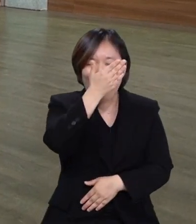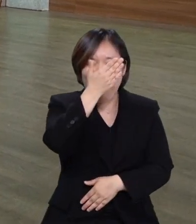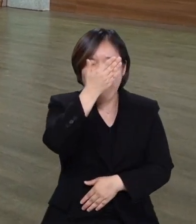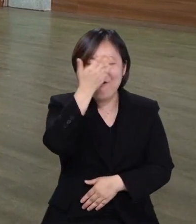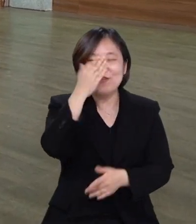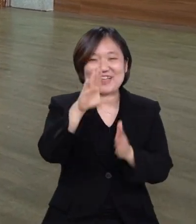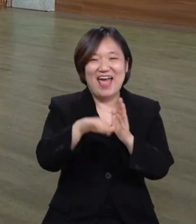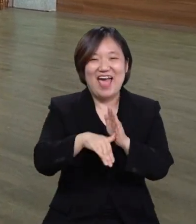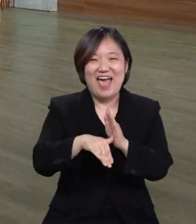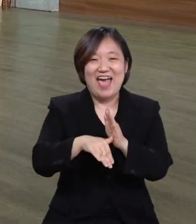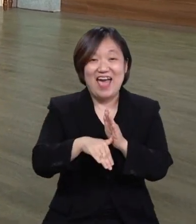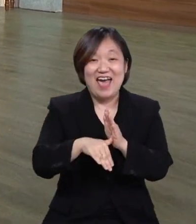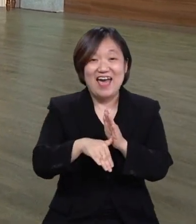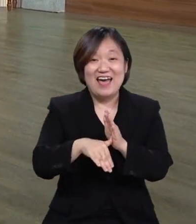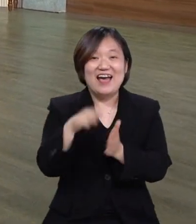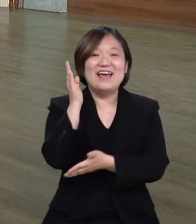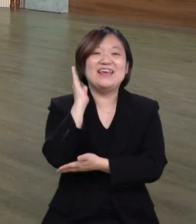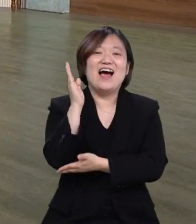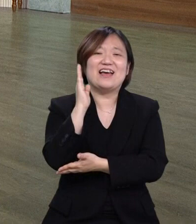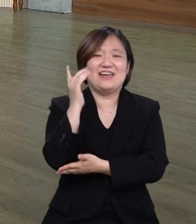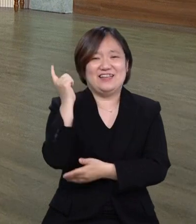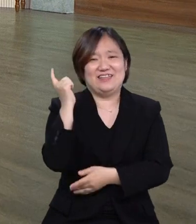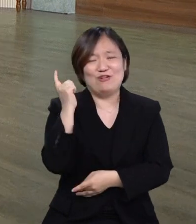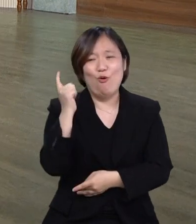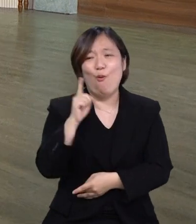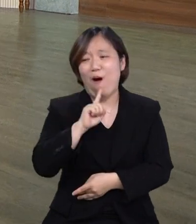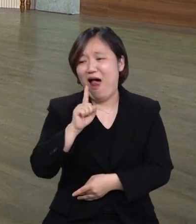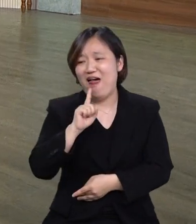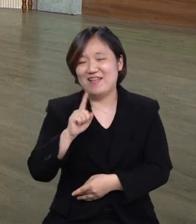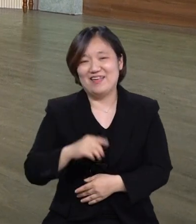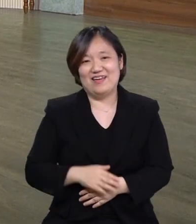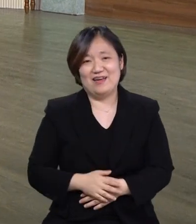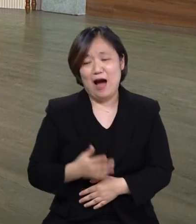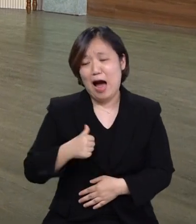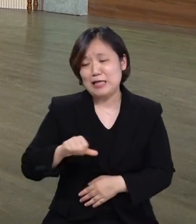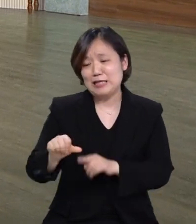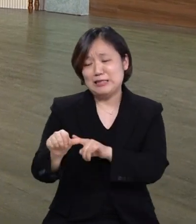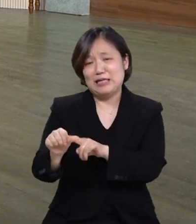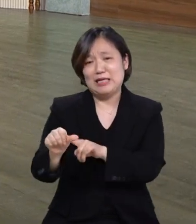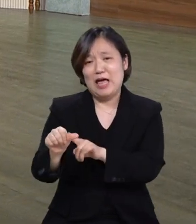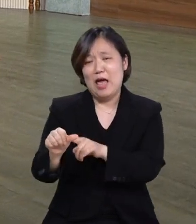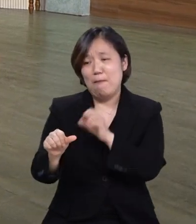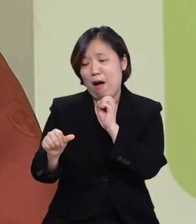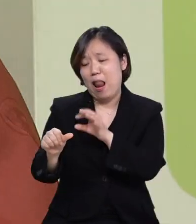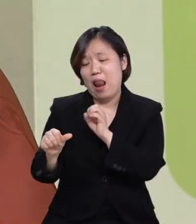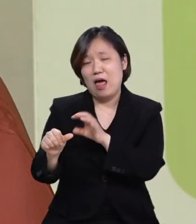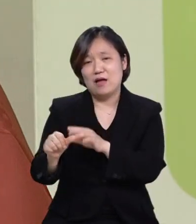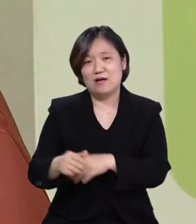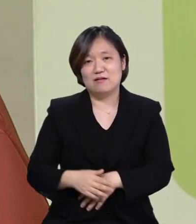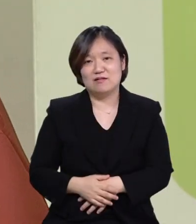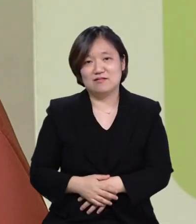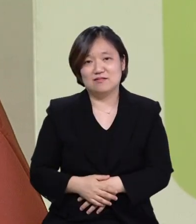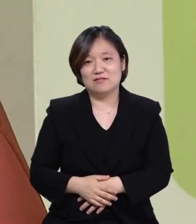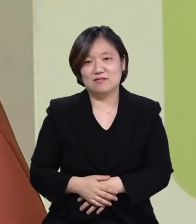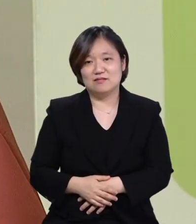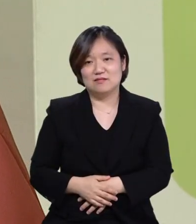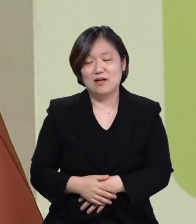이야기를 9살 된 아들에게 이야기해 주면서 아버지가 이렇게 얘기하시더래요 아들아